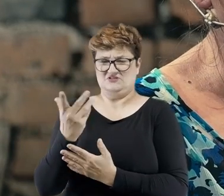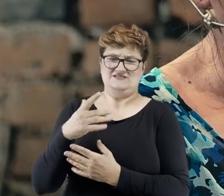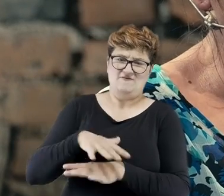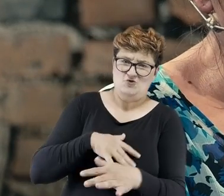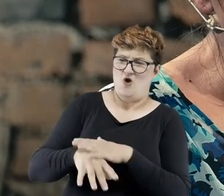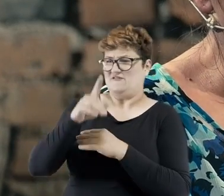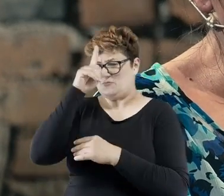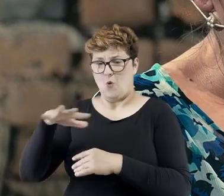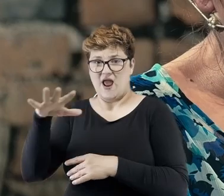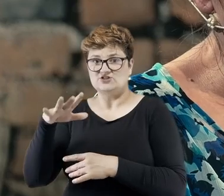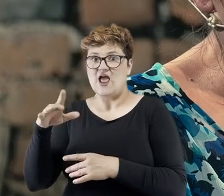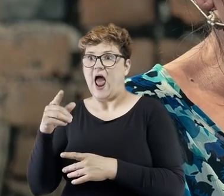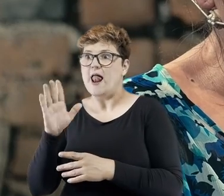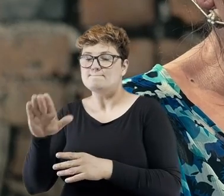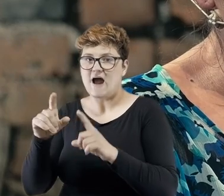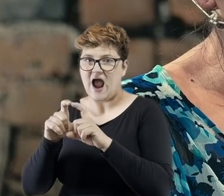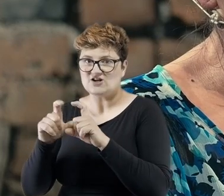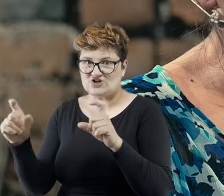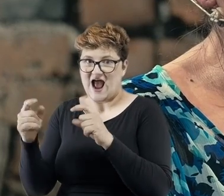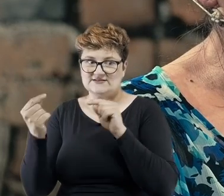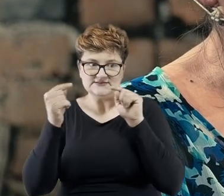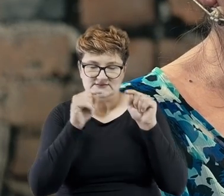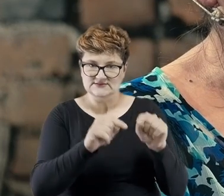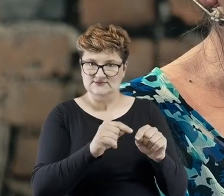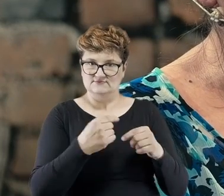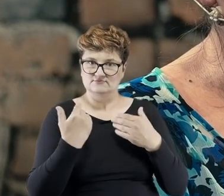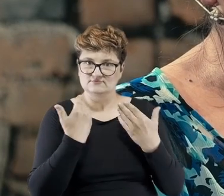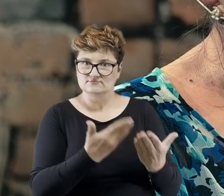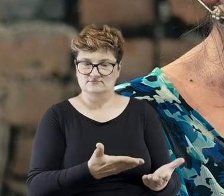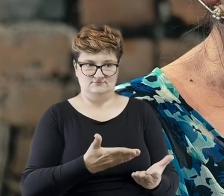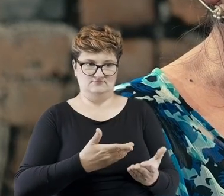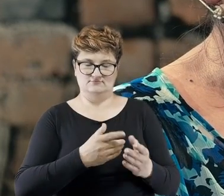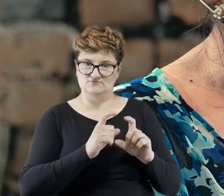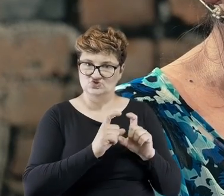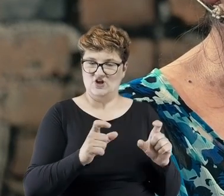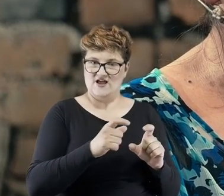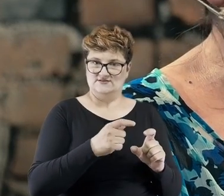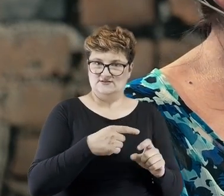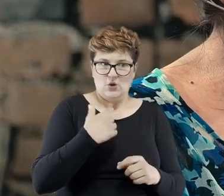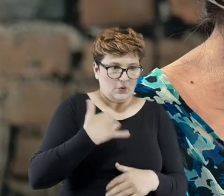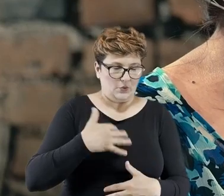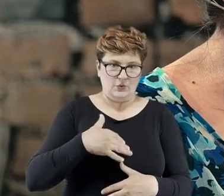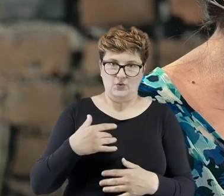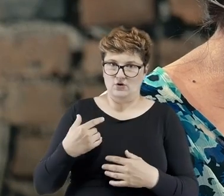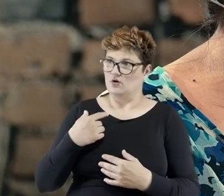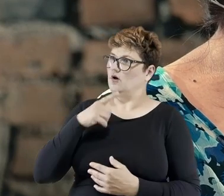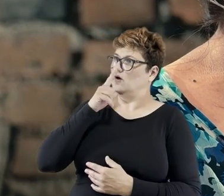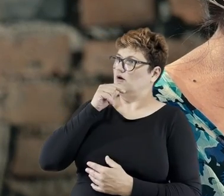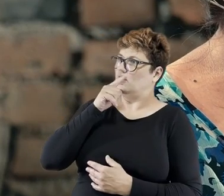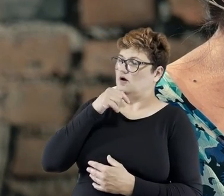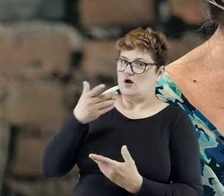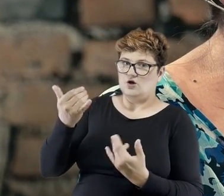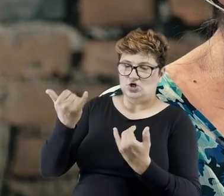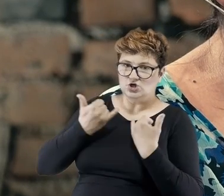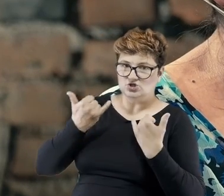społeczne i tak dalej, ale znajdowała czas dla tego właśnie wyobcowanego człowieka i to Przybyszewskiej niesłychanie imponuje. Tak.